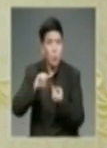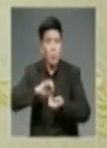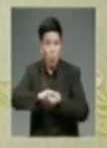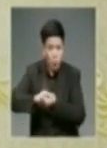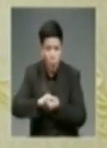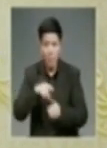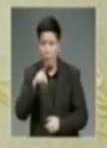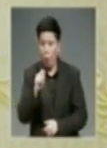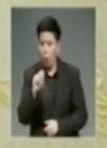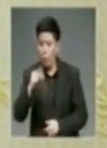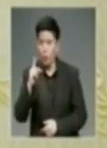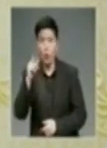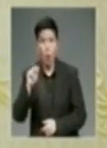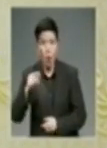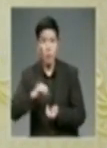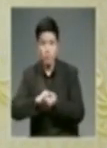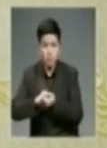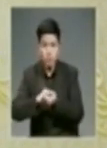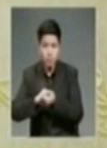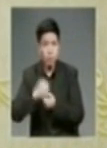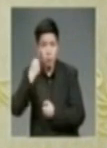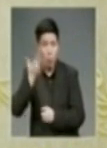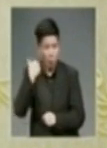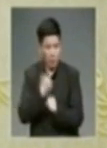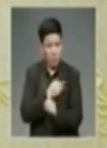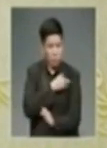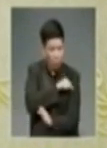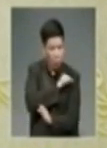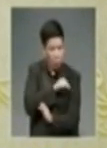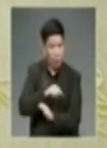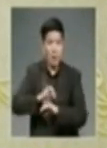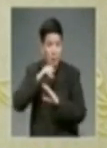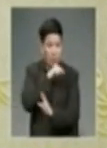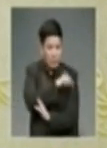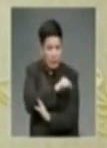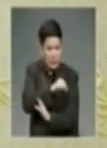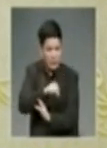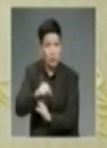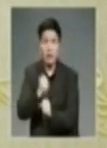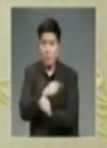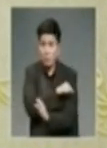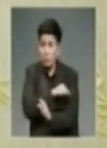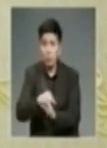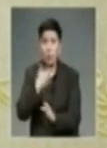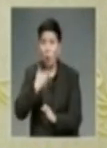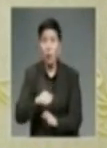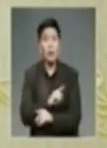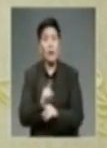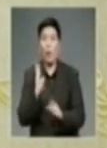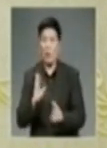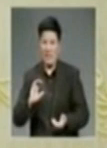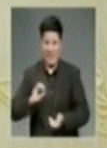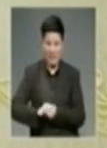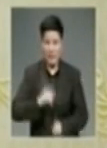ที่ผ่านมาได้ทำกันมาแล้วหลายครั้งหลายคณะหลายรัฐบาลแต่ก็ไม่เคยสำเร็จนะครับเพราะว่าเราไม่ร่วมมือกันอย่างจริง